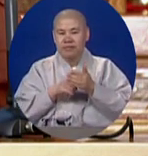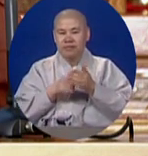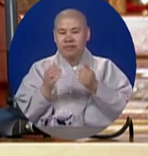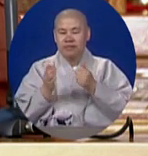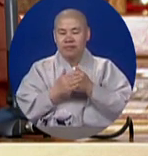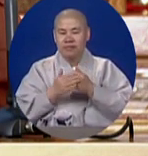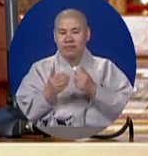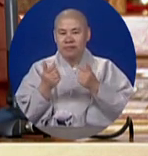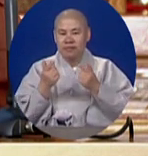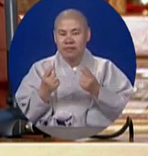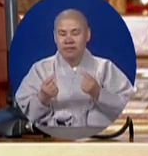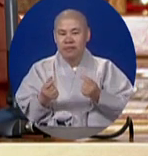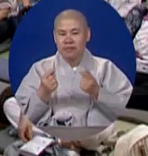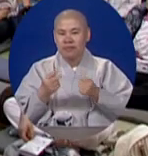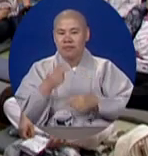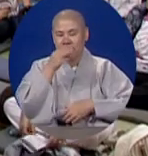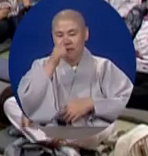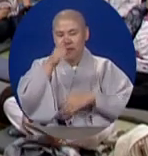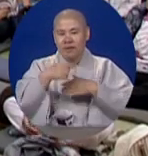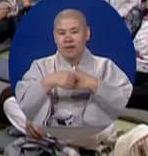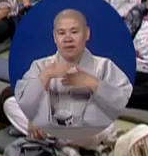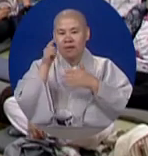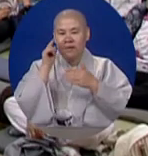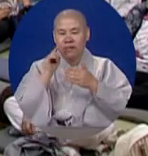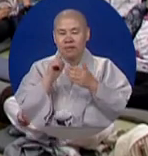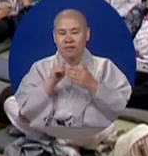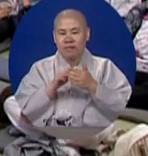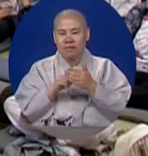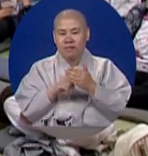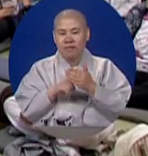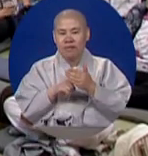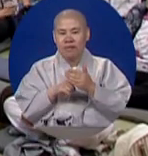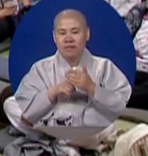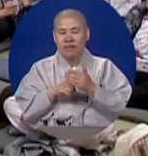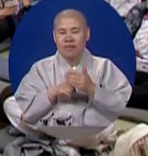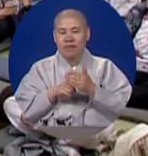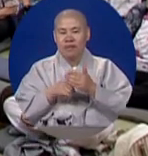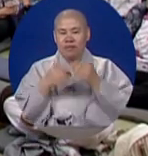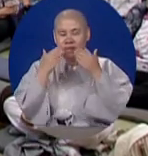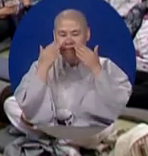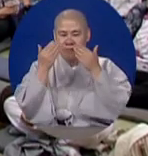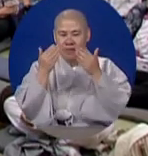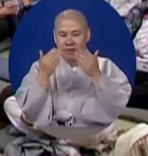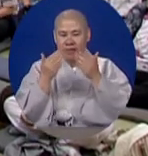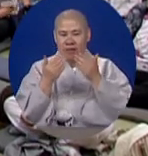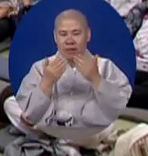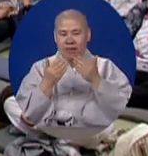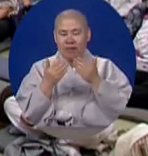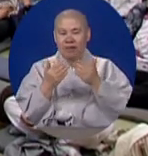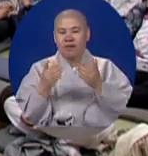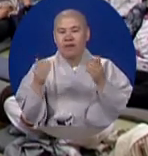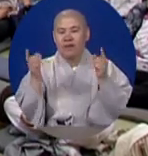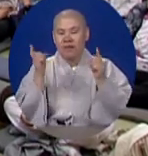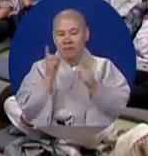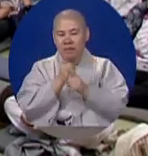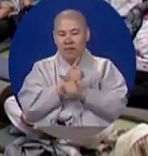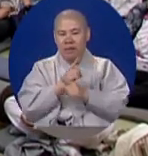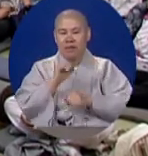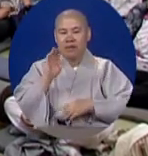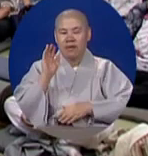그러니까 이러한 중생심이 이제 완전히 개선돼야